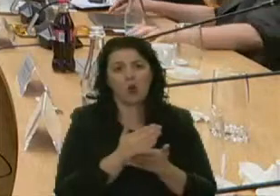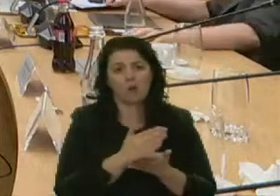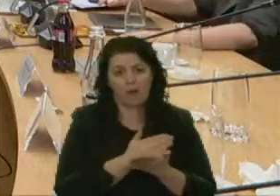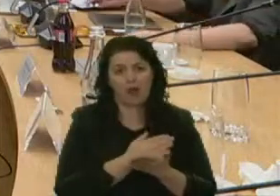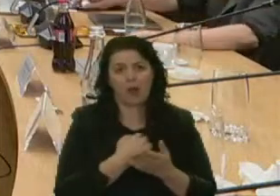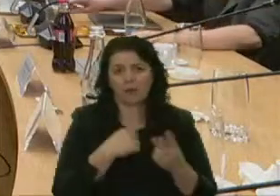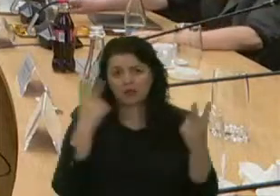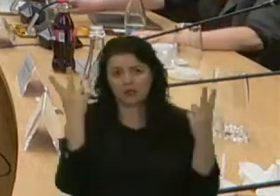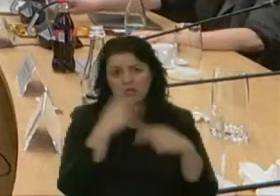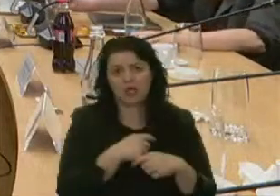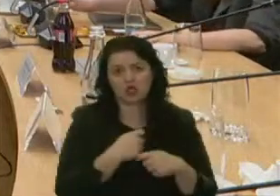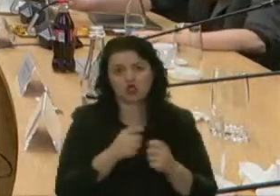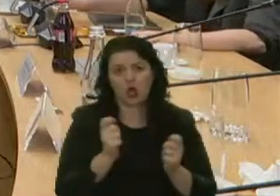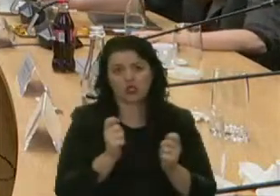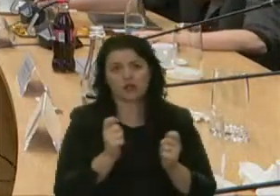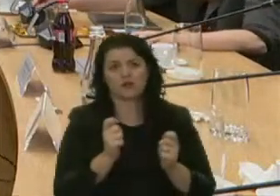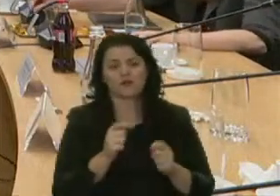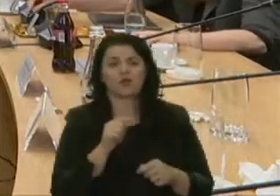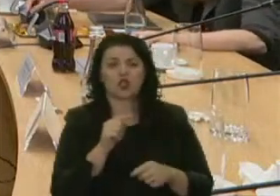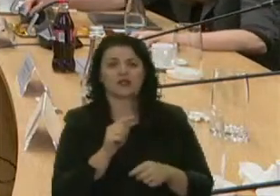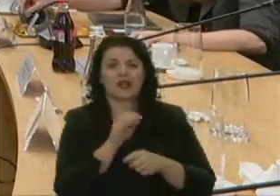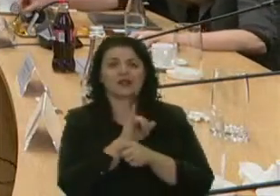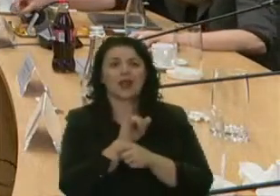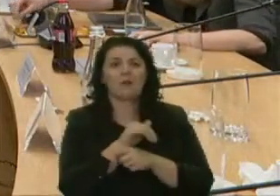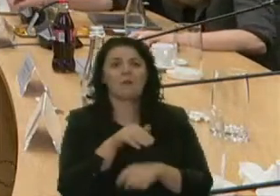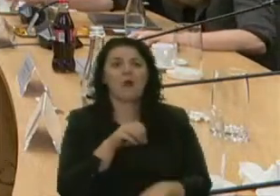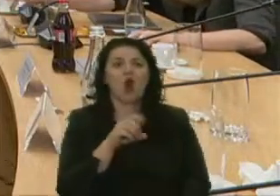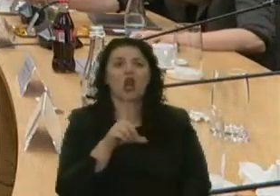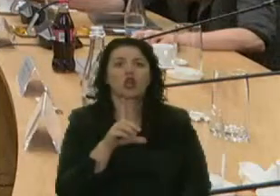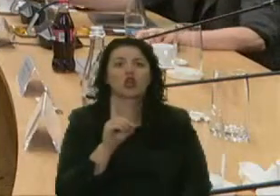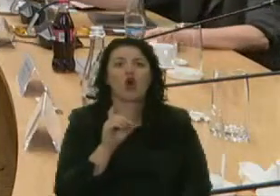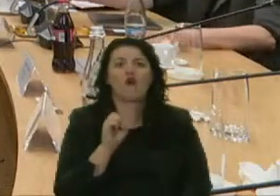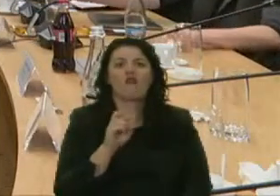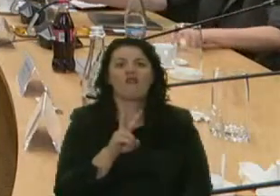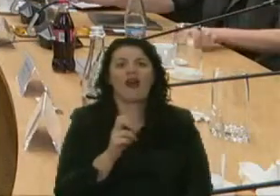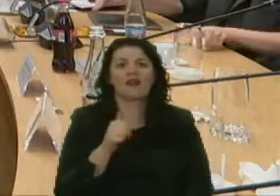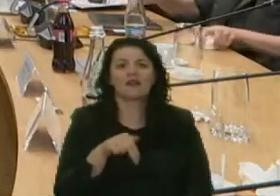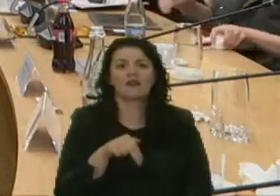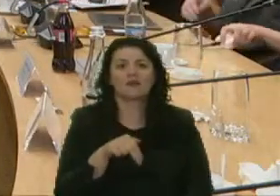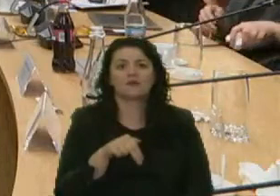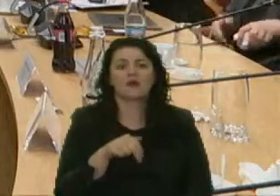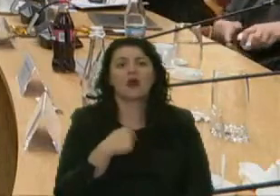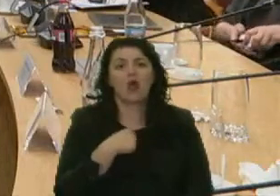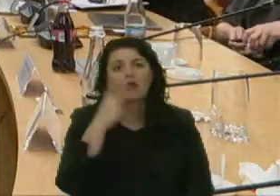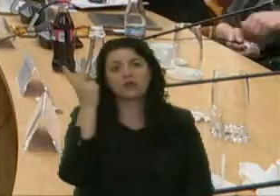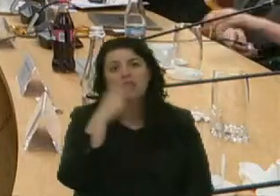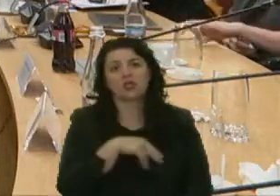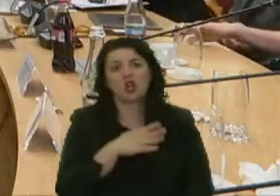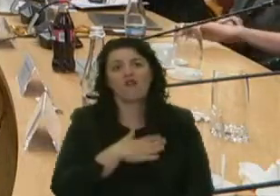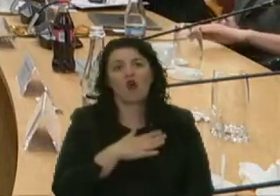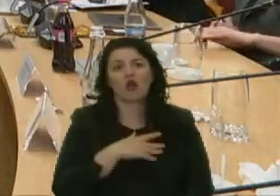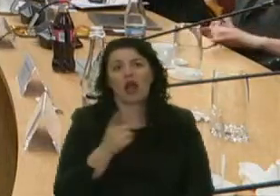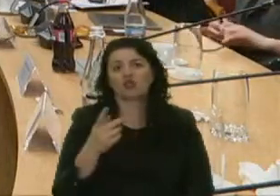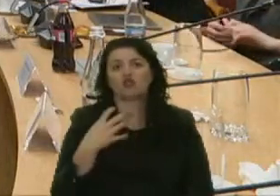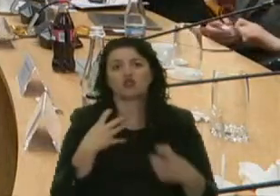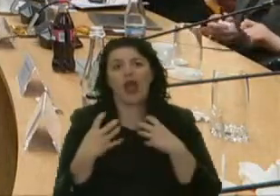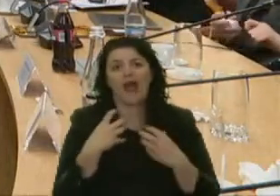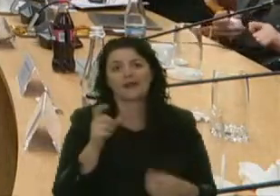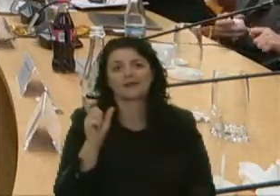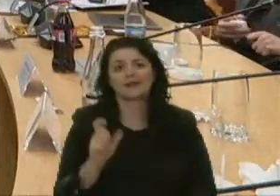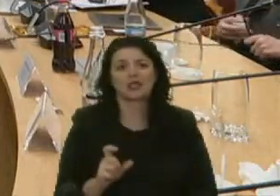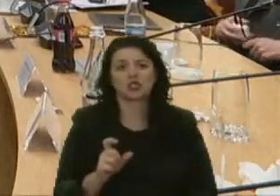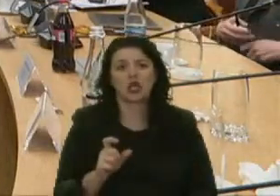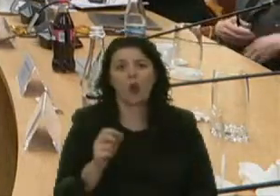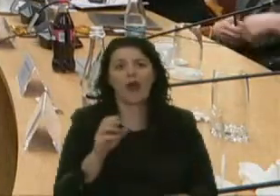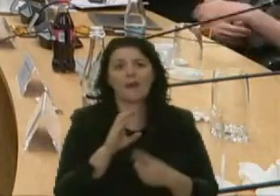absolut tot și este aici domnul director Moldovan este foarte simplu Eu înțeleg ce vor acești artiști oameni